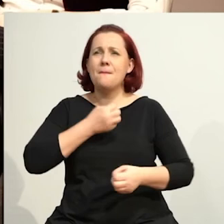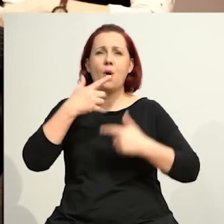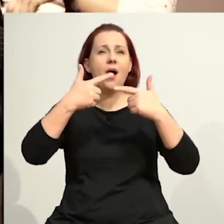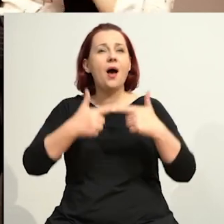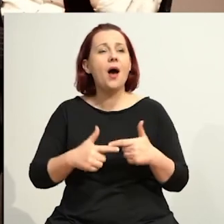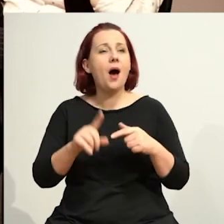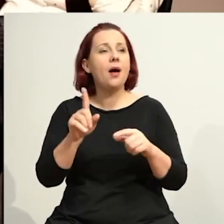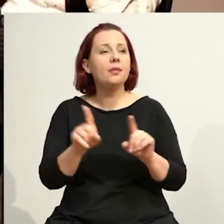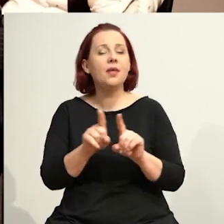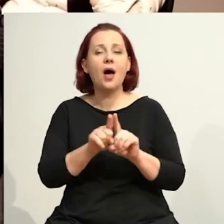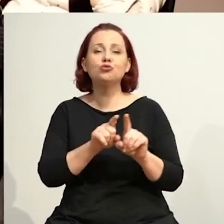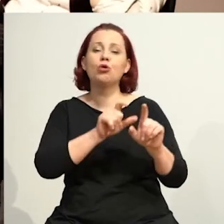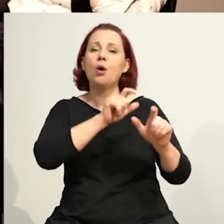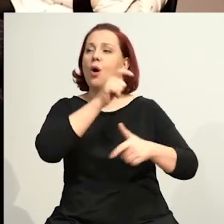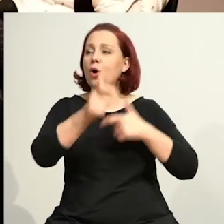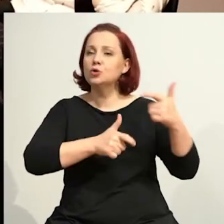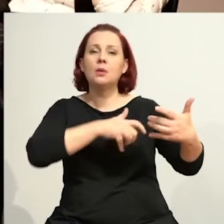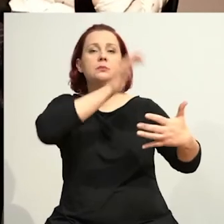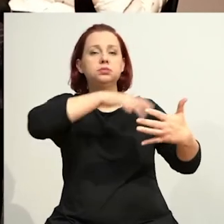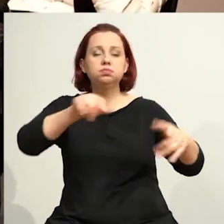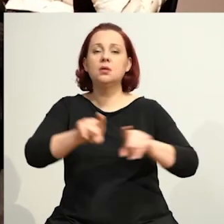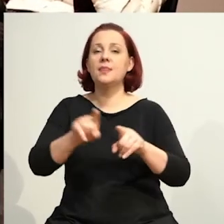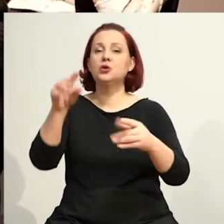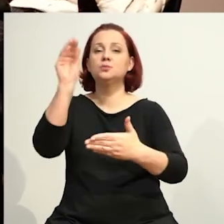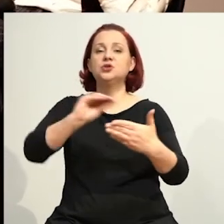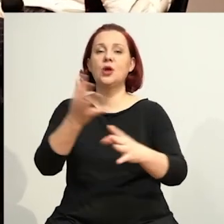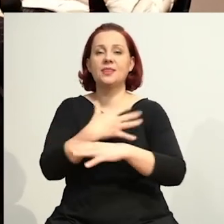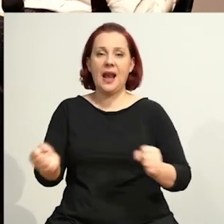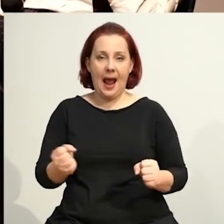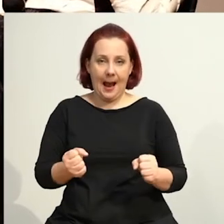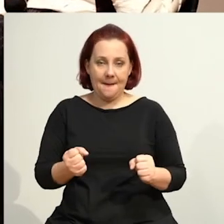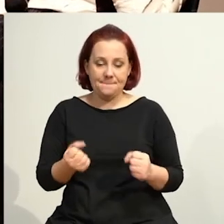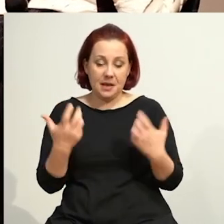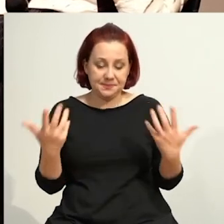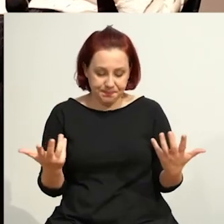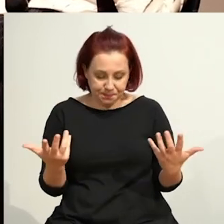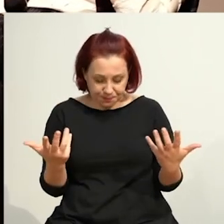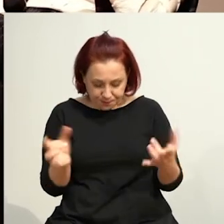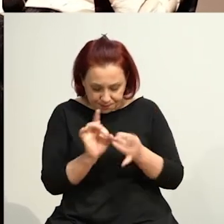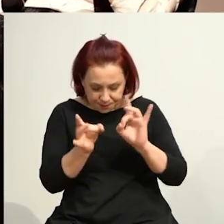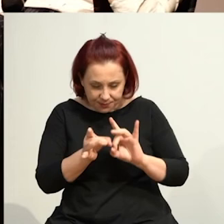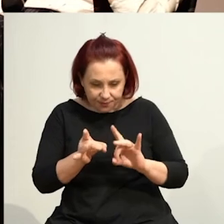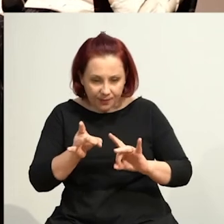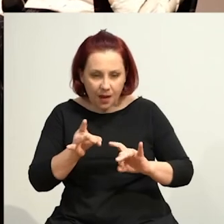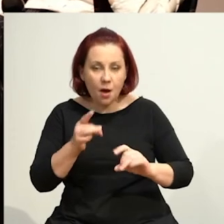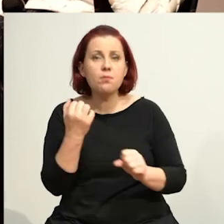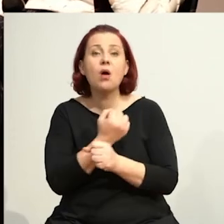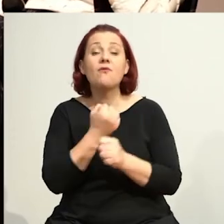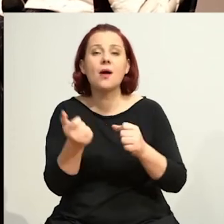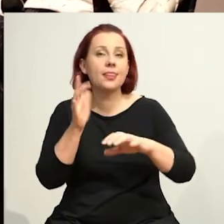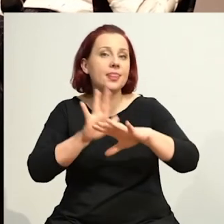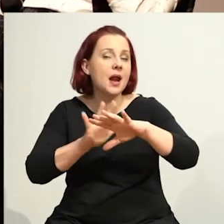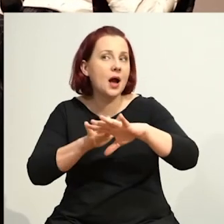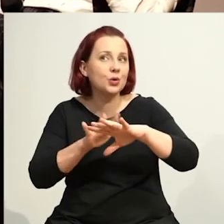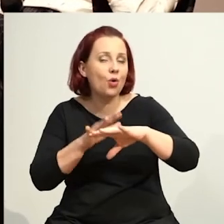również prozaików czy dramatopisarzy, których gdybyśmy potraktowali poważnie,